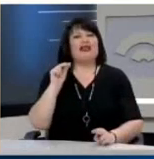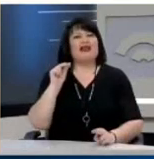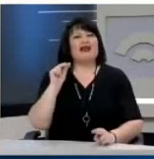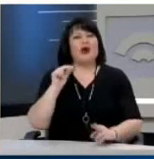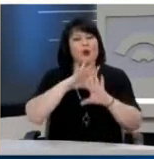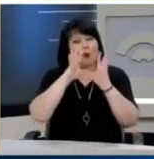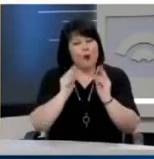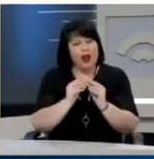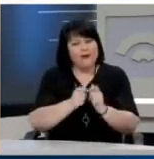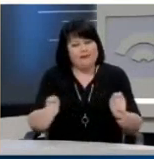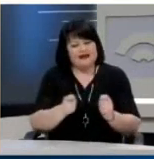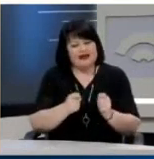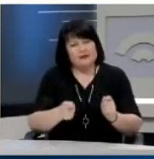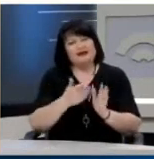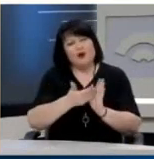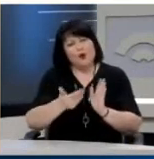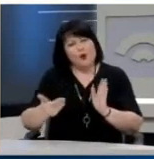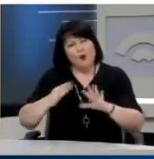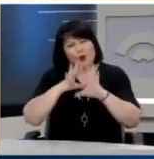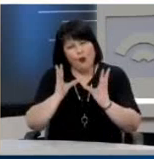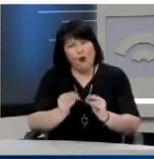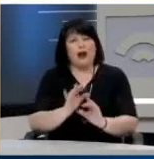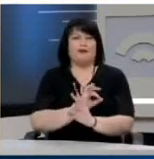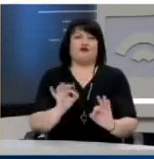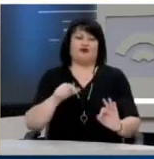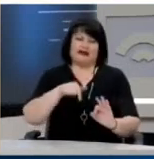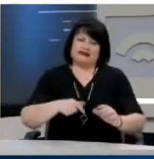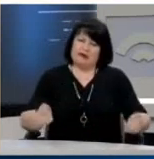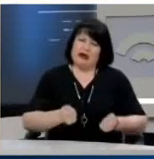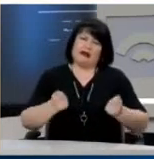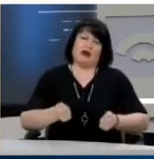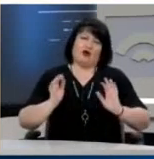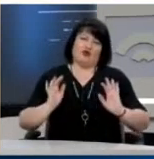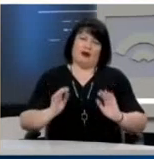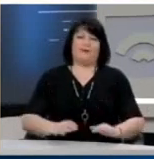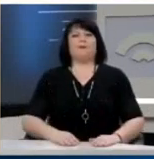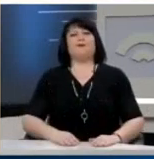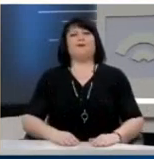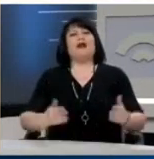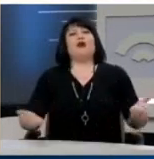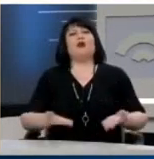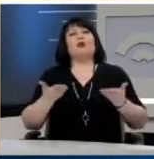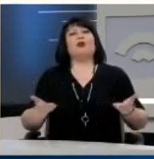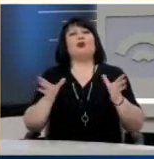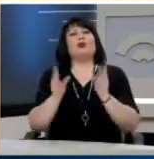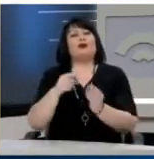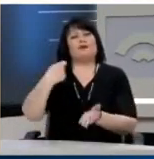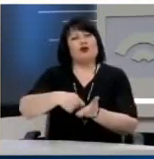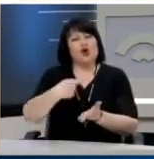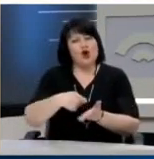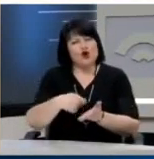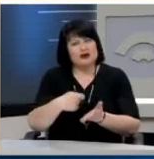νομοθετήθηκαν όλα ένα προς ένα και σήμερα υλοποιούνται. Οι ελαφρύνσεις στη φορολογία,